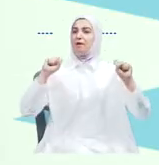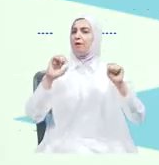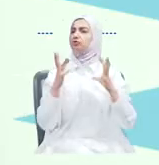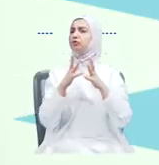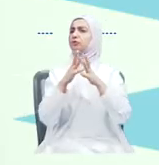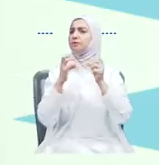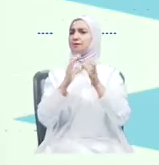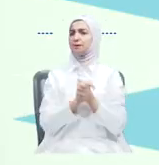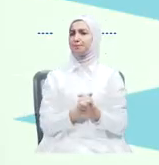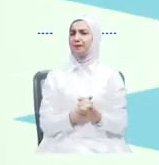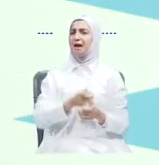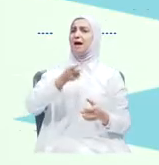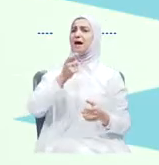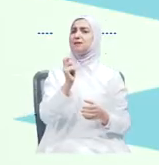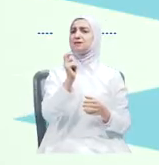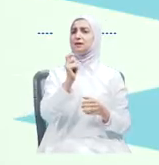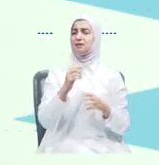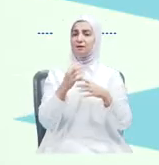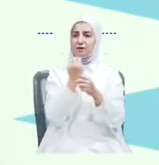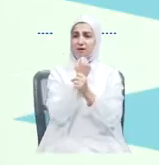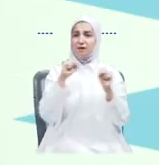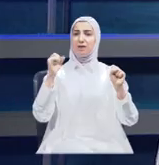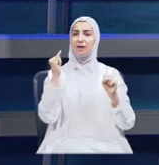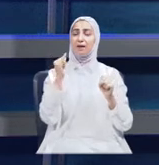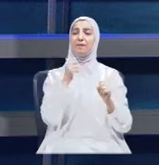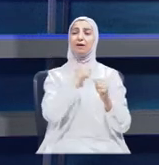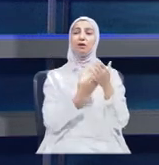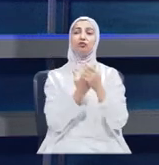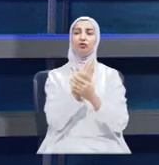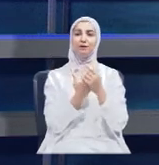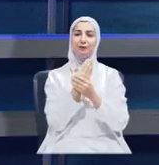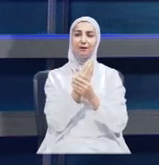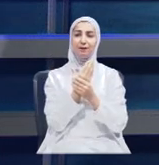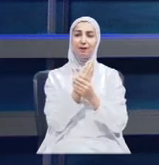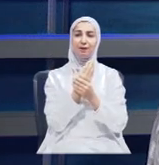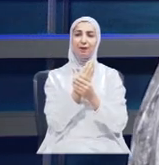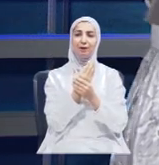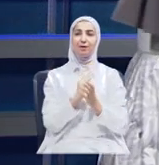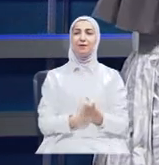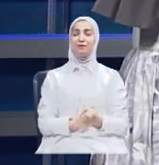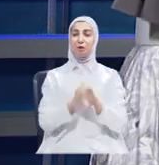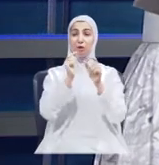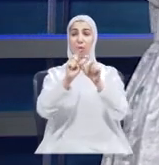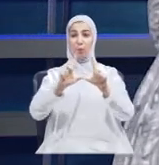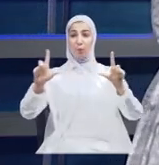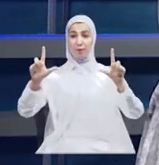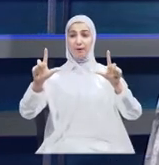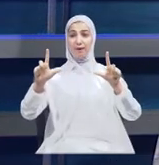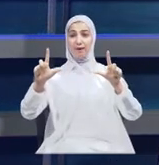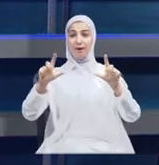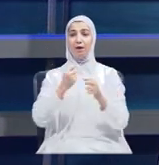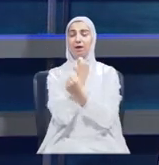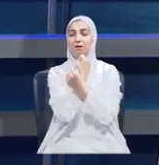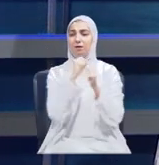النهضة العربية الحديثة، وأن يوضح أيضاً ملامح النهضة العربية، وأن يقارن بين